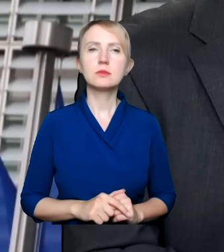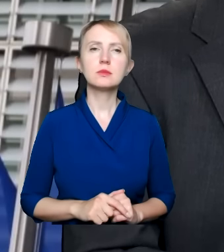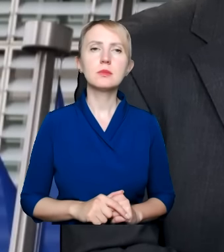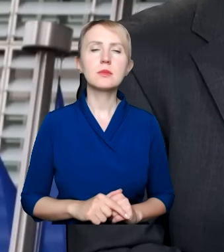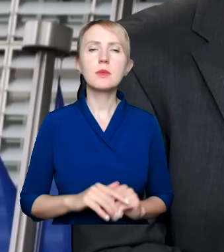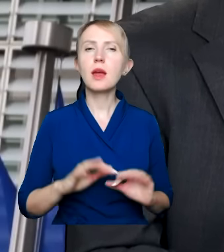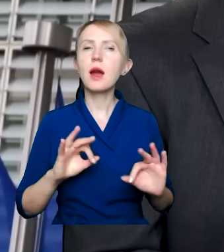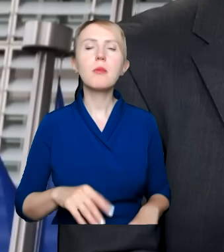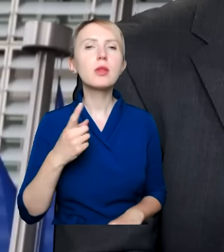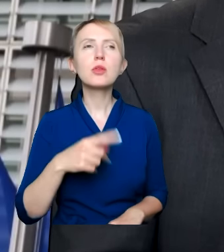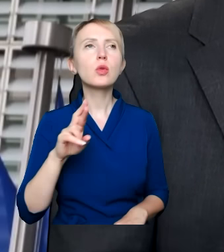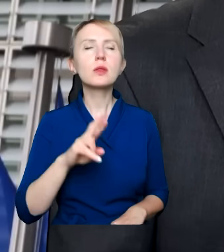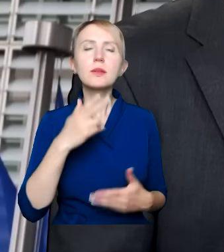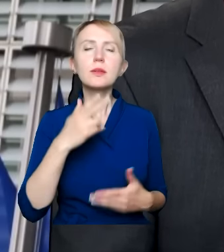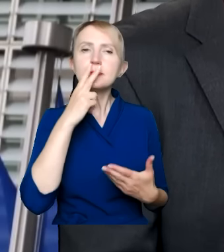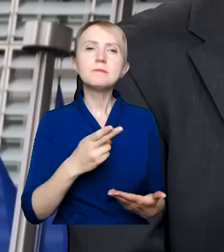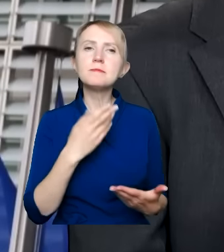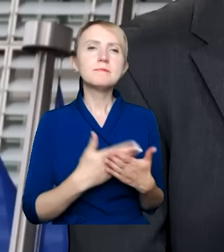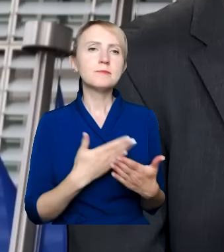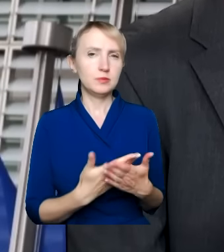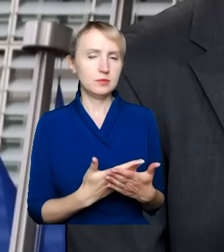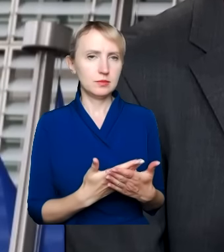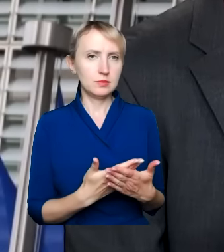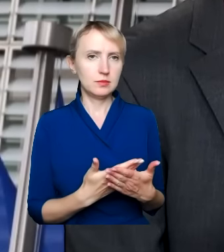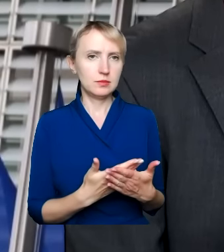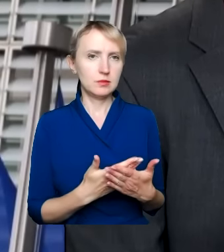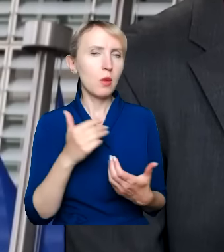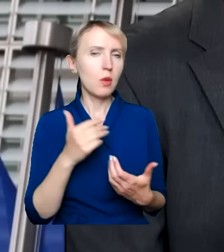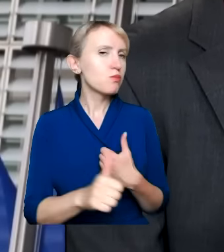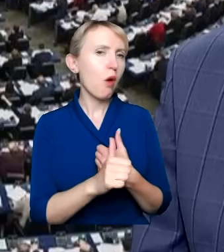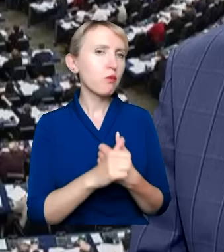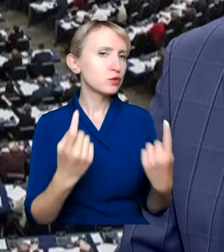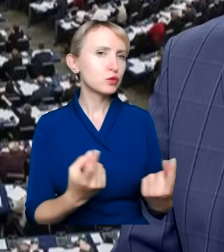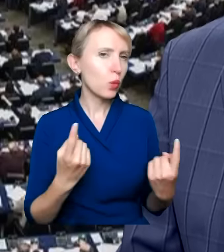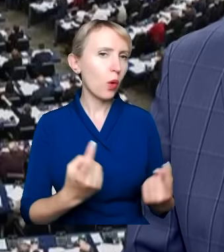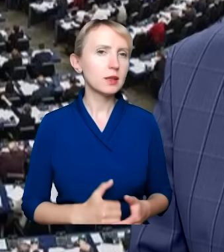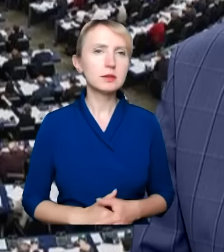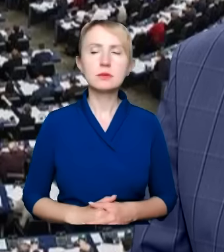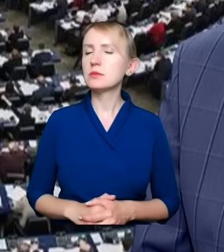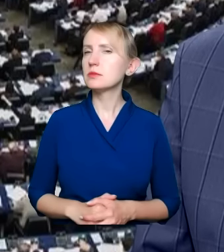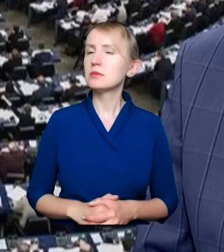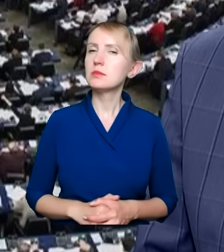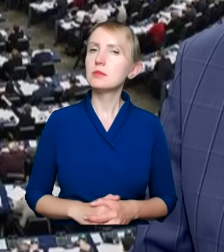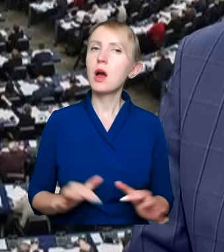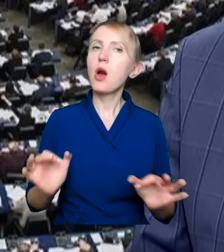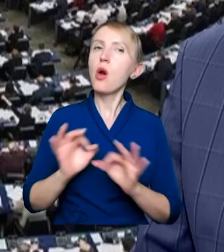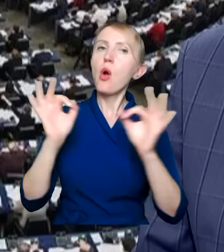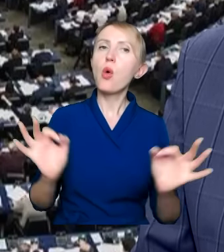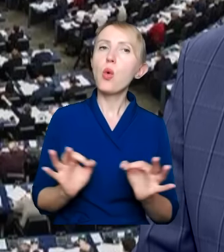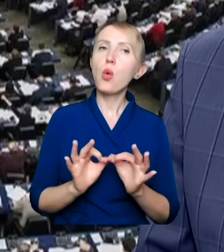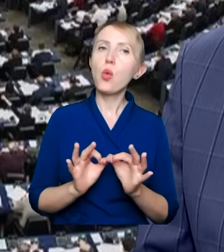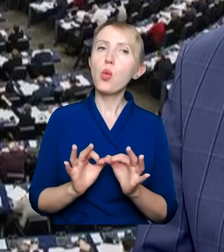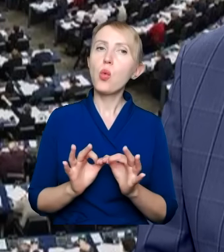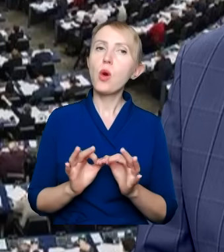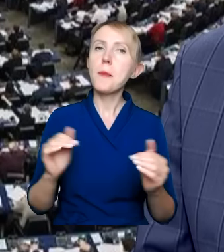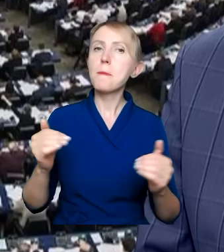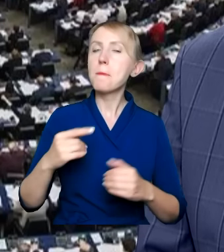doktor w czym pan doktor upatruje przyczyn takiej sytuacji generalnie upatrywał tutaj przyczyn